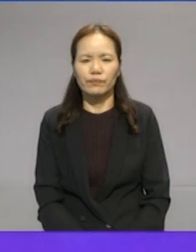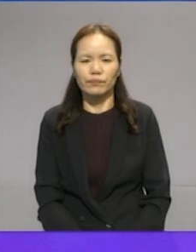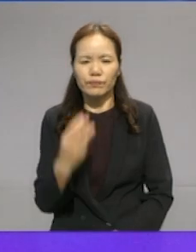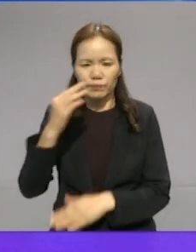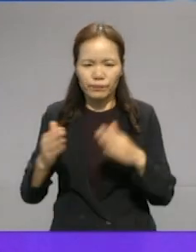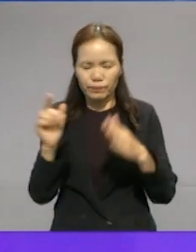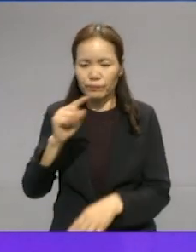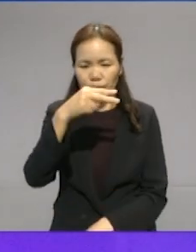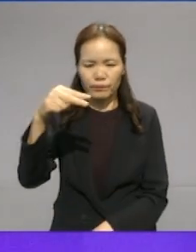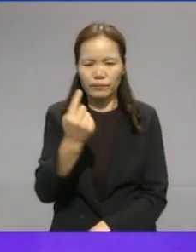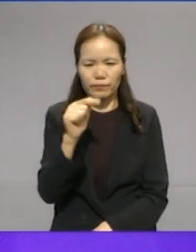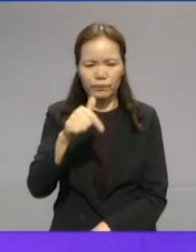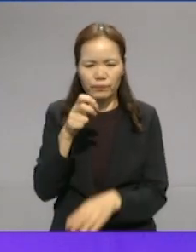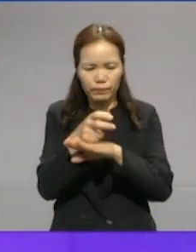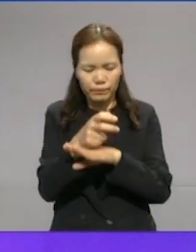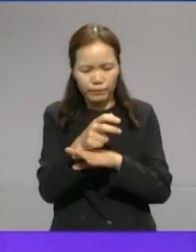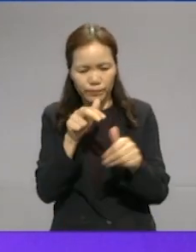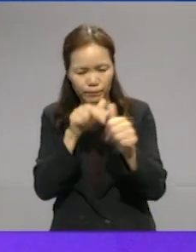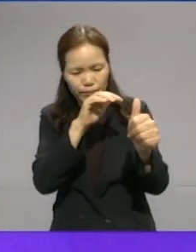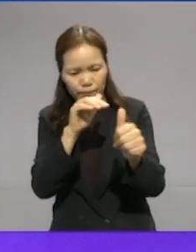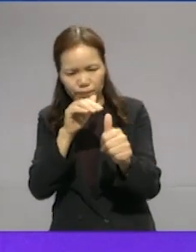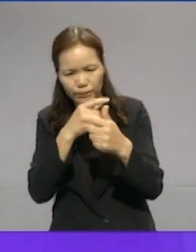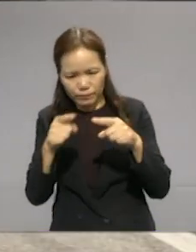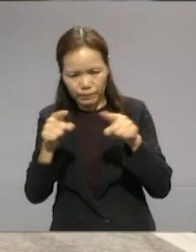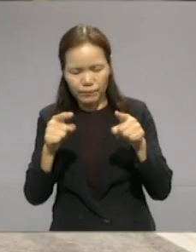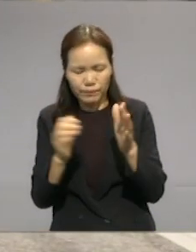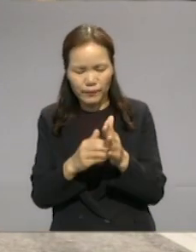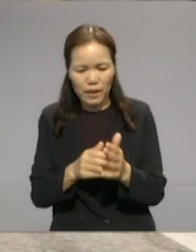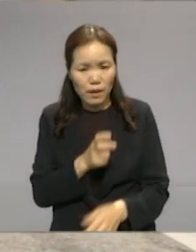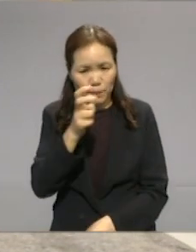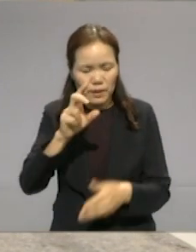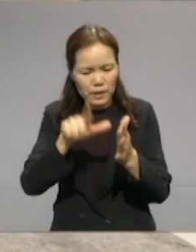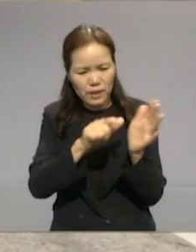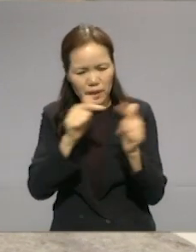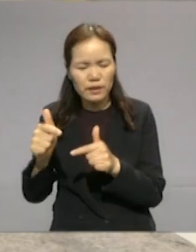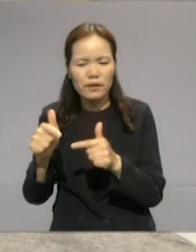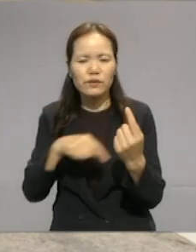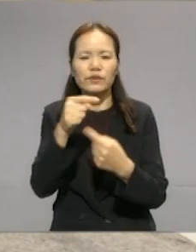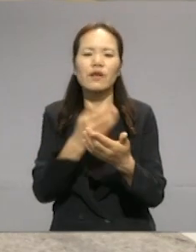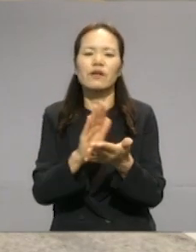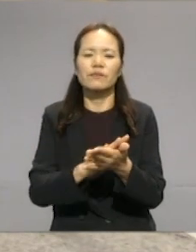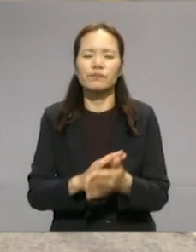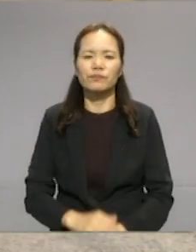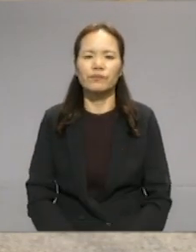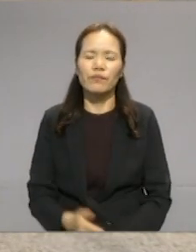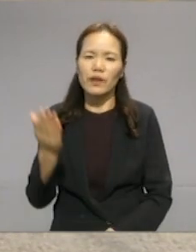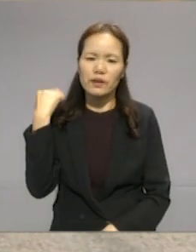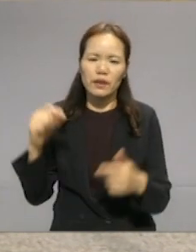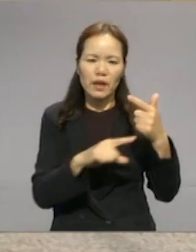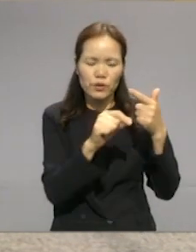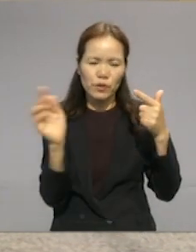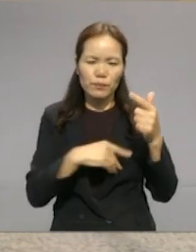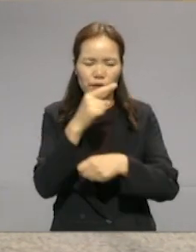경기도가 똑 버스 운행 데이터를 분석해 배차 시간 등 운영 방식을 개선합니다 경기도 분석 결과 지난해 6월부터